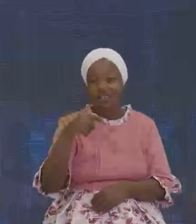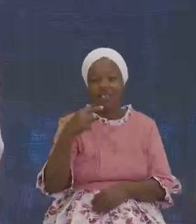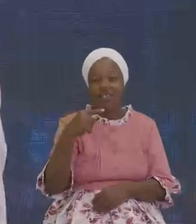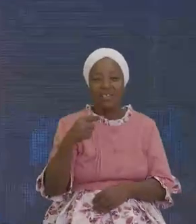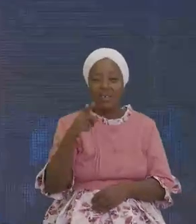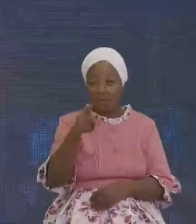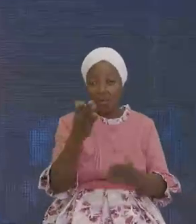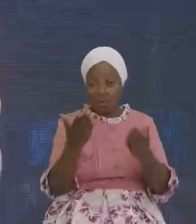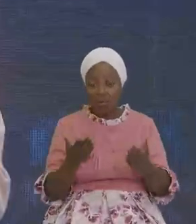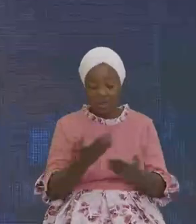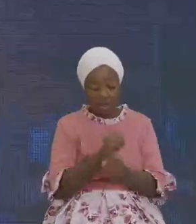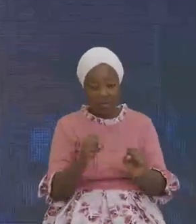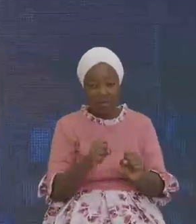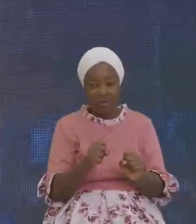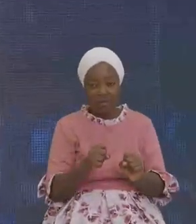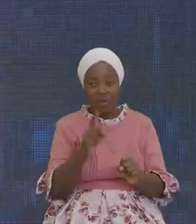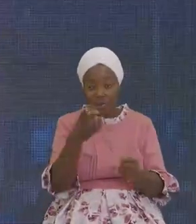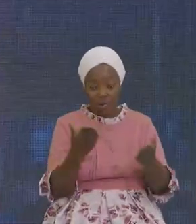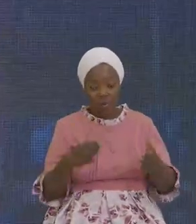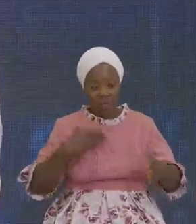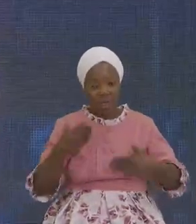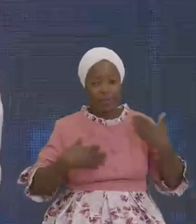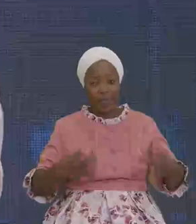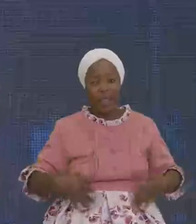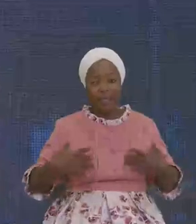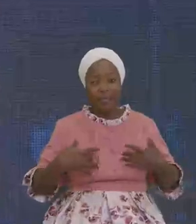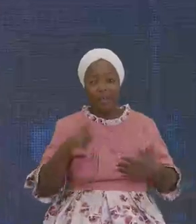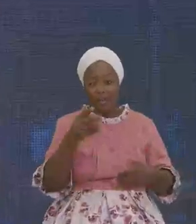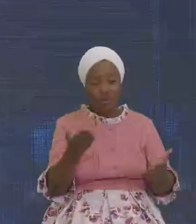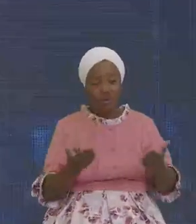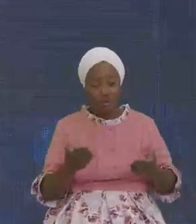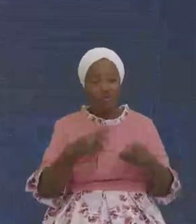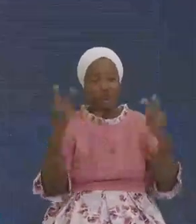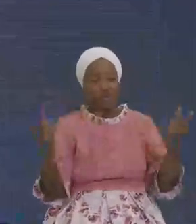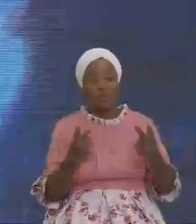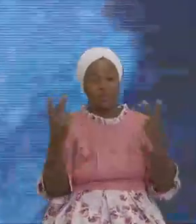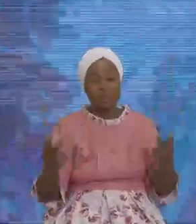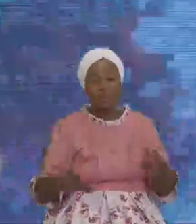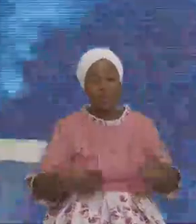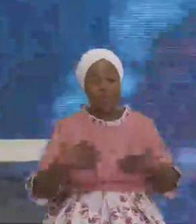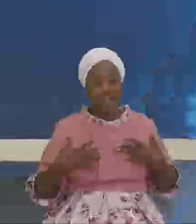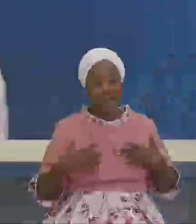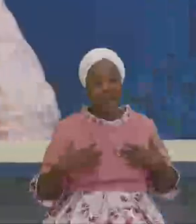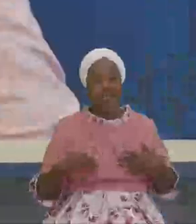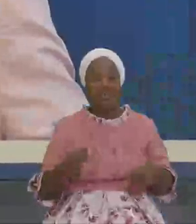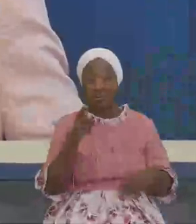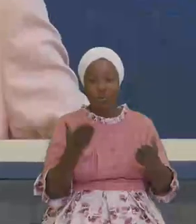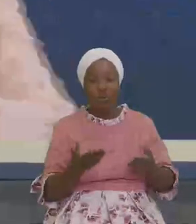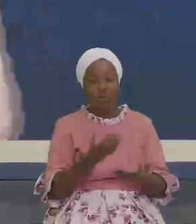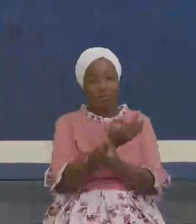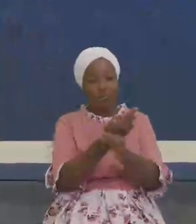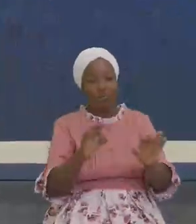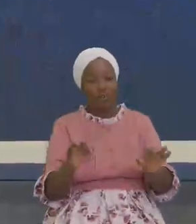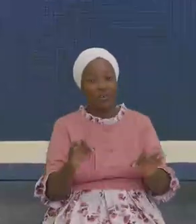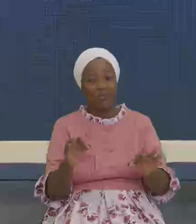Et c'est pourquoi il dit, tu veux le salut, tu veux la vie heureuse, tu veux une vie